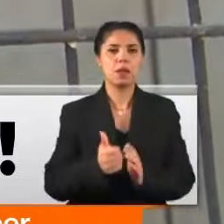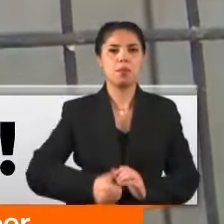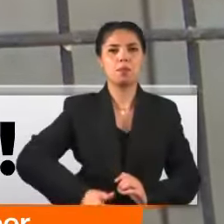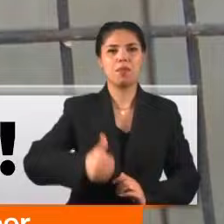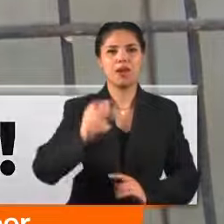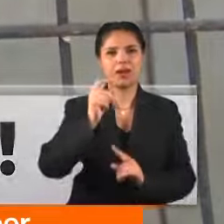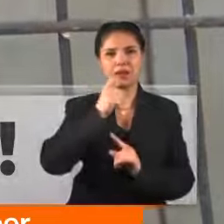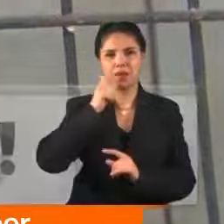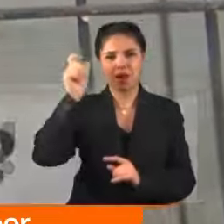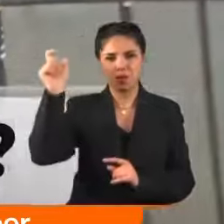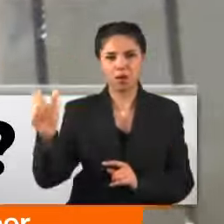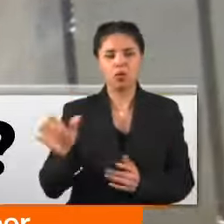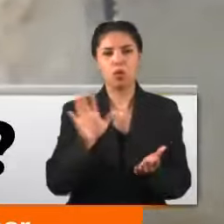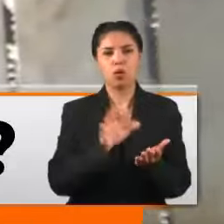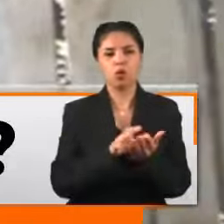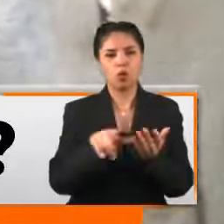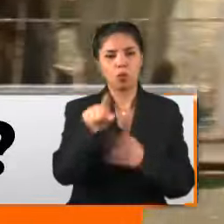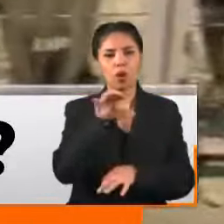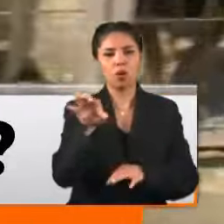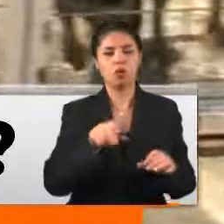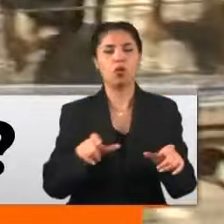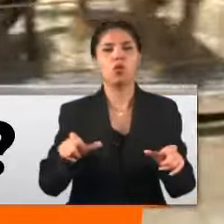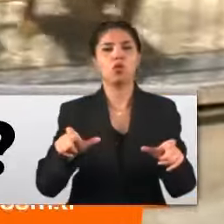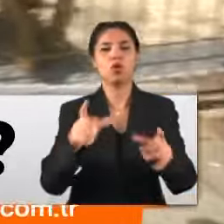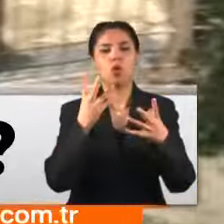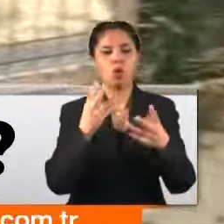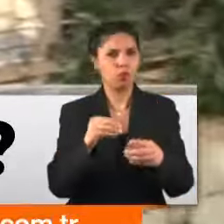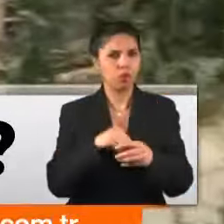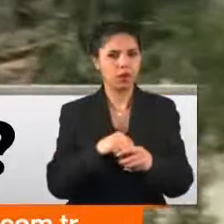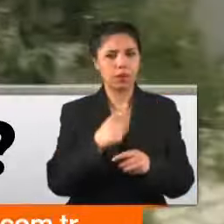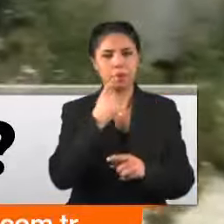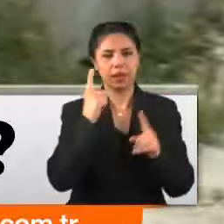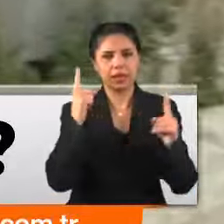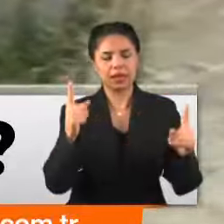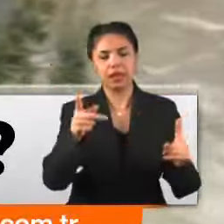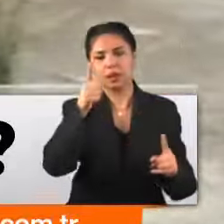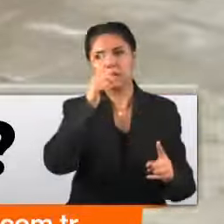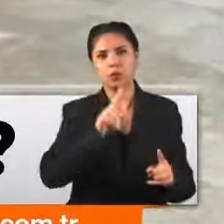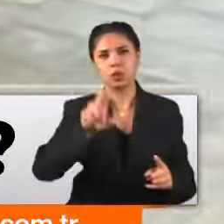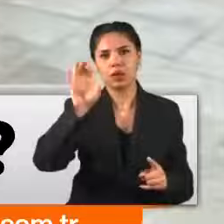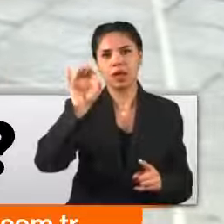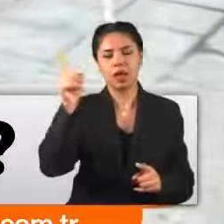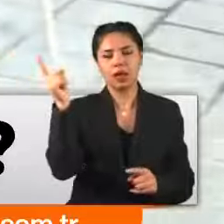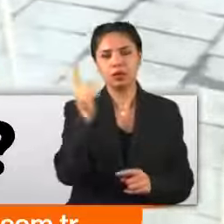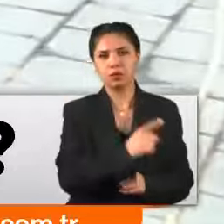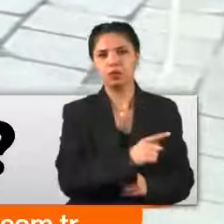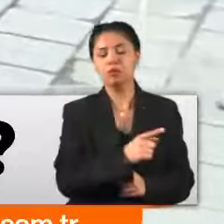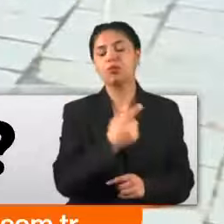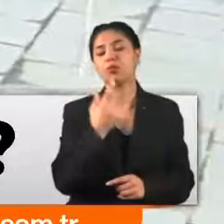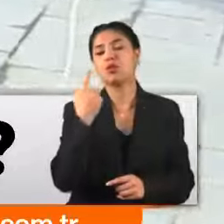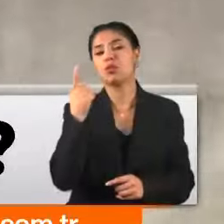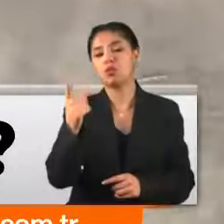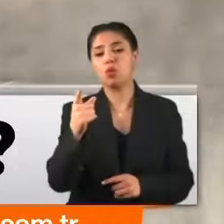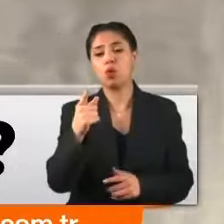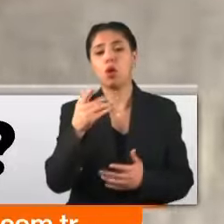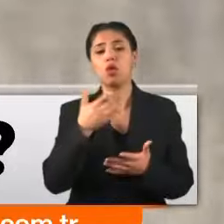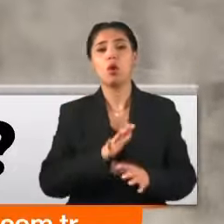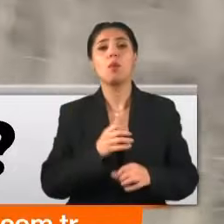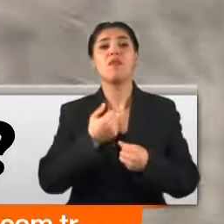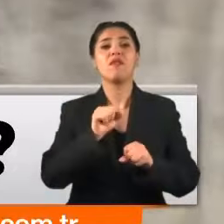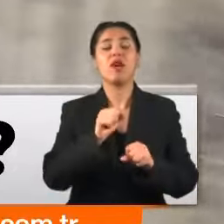İbrahim Yumaklı, köpeklerin kontrol altına alınabilmesi için bir yılda %70'inin kısırlaştırılması şart diyerek son